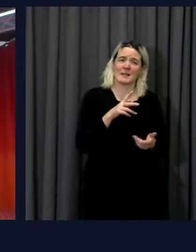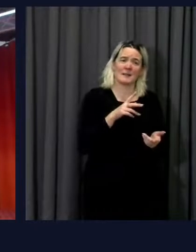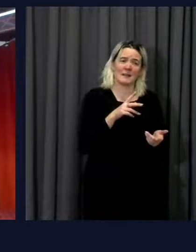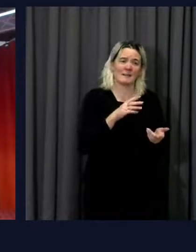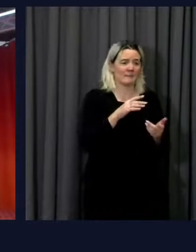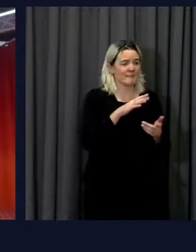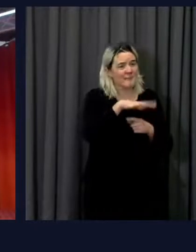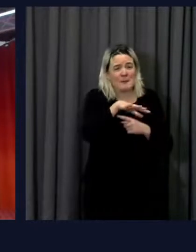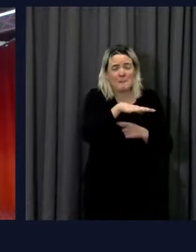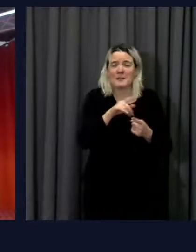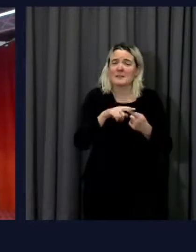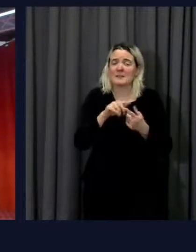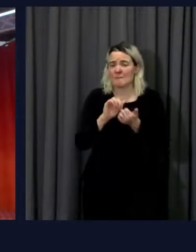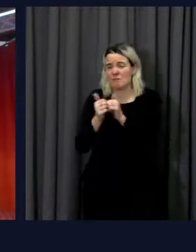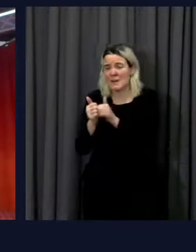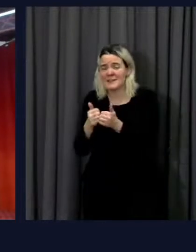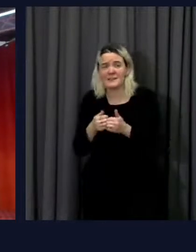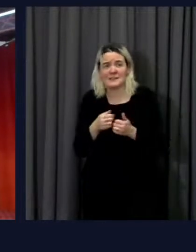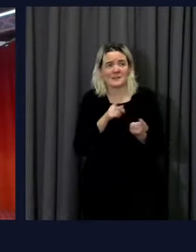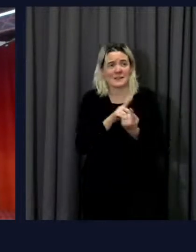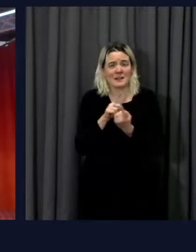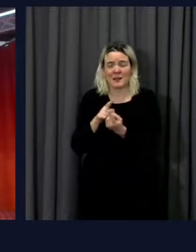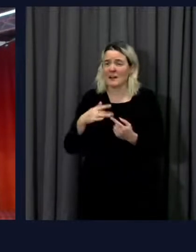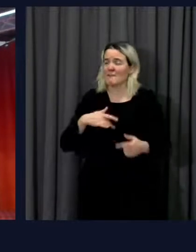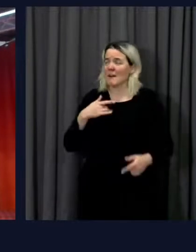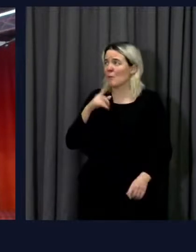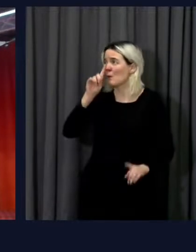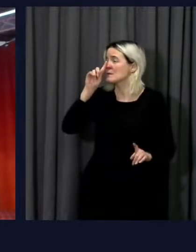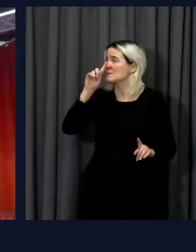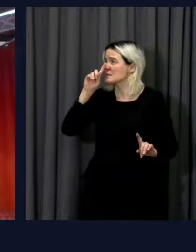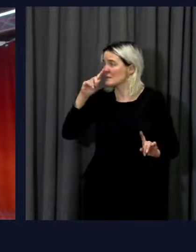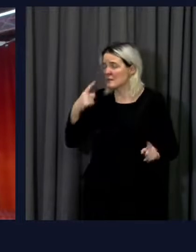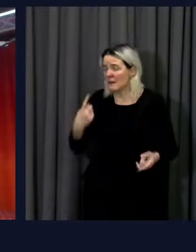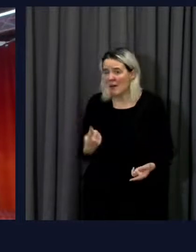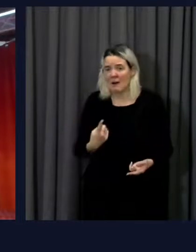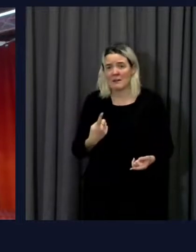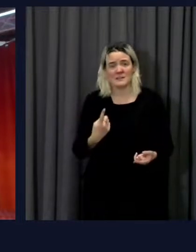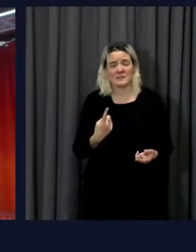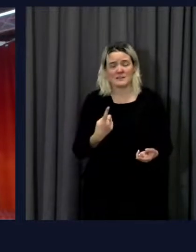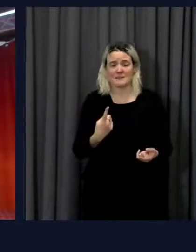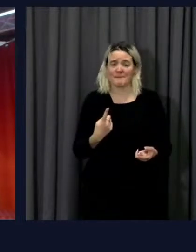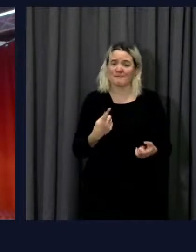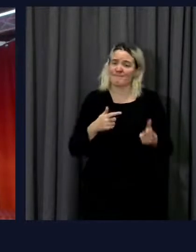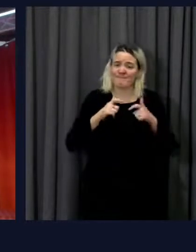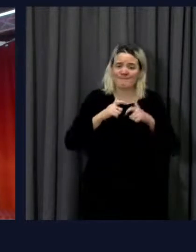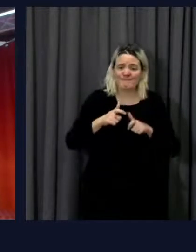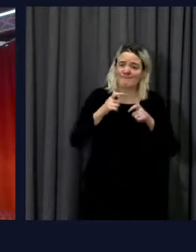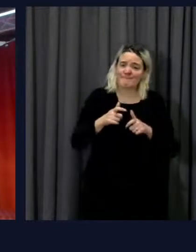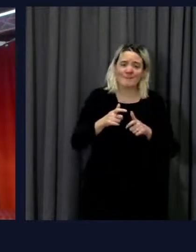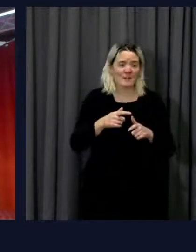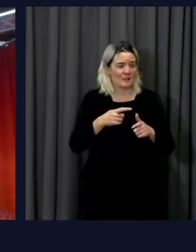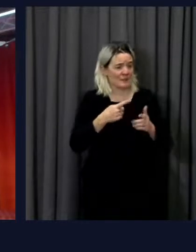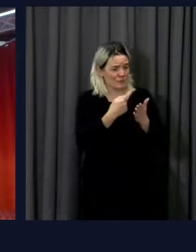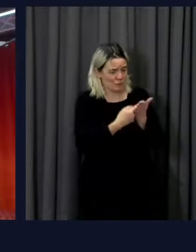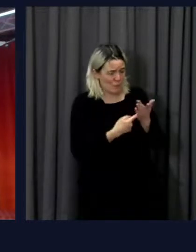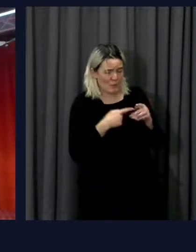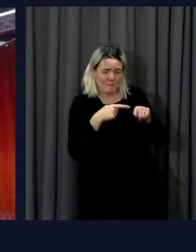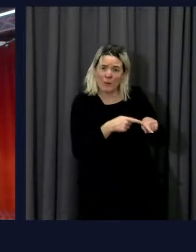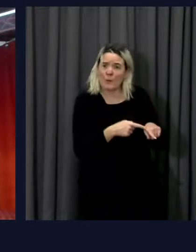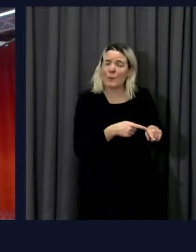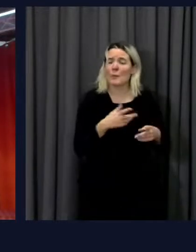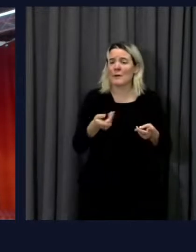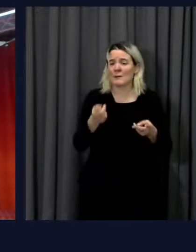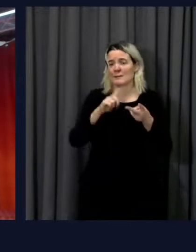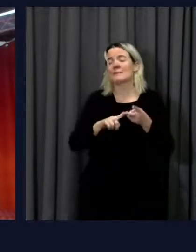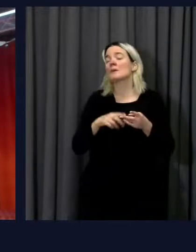in the end some people may think well we can't do this anymore so if you can answer in both languages as well gofyn ydwy gwenidog i bar a fadach i'n